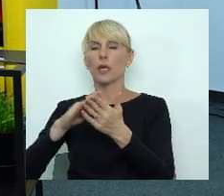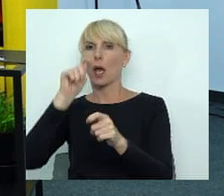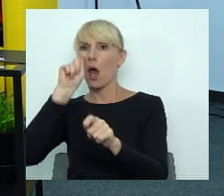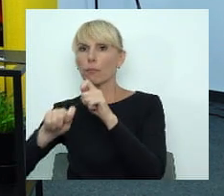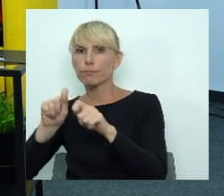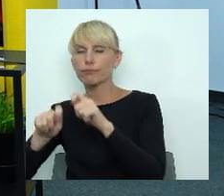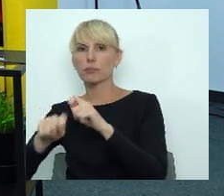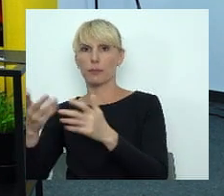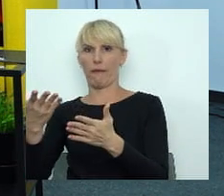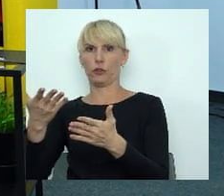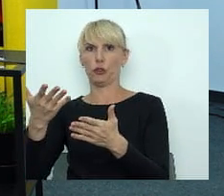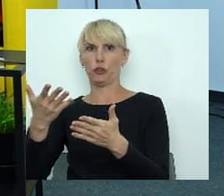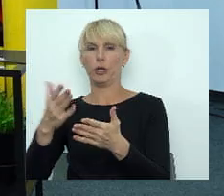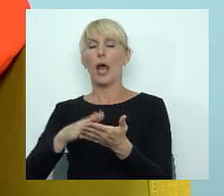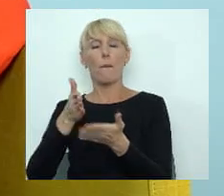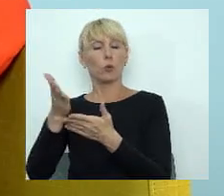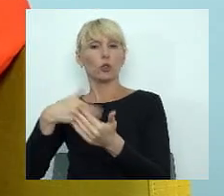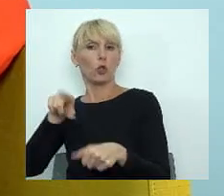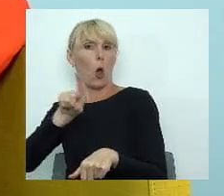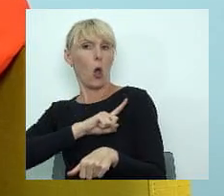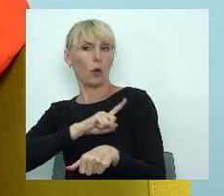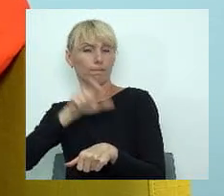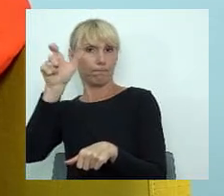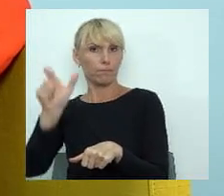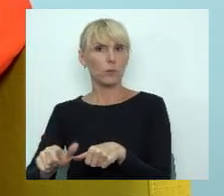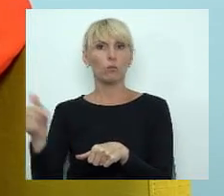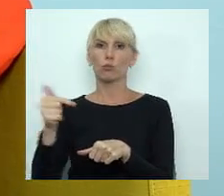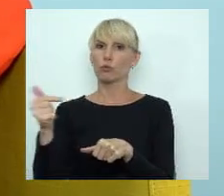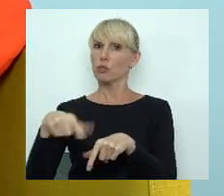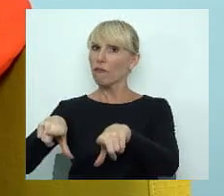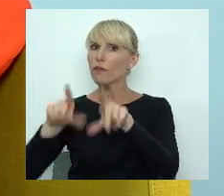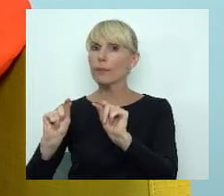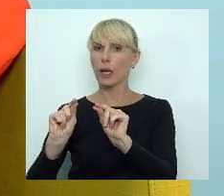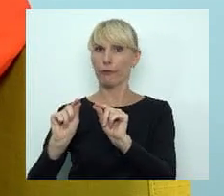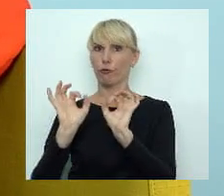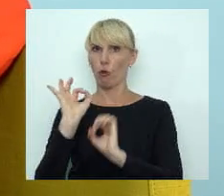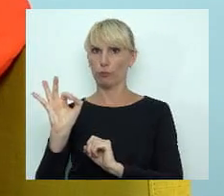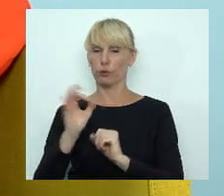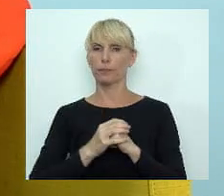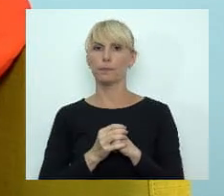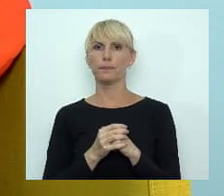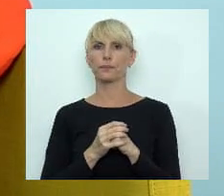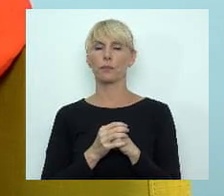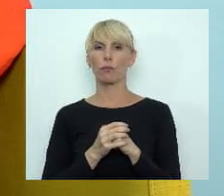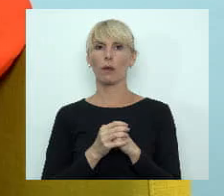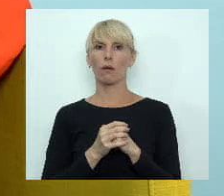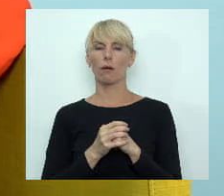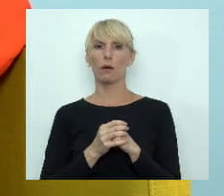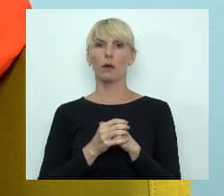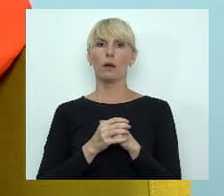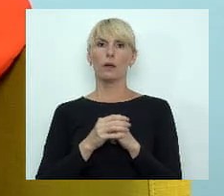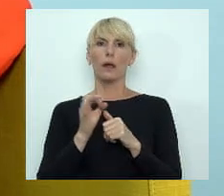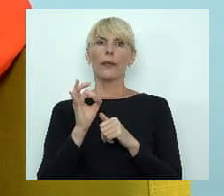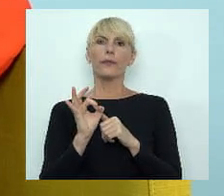może być osoba z przypadku. I teraz jak oglądam ostatnią praktykę. My w tej chwili mamy taki moment, gdzie